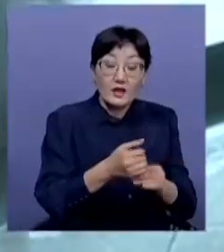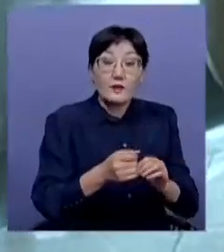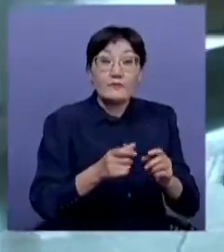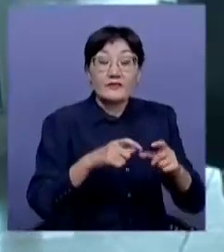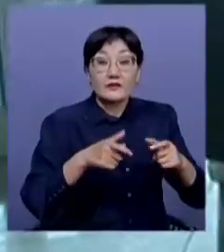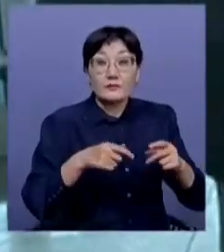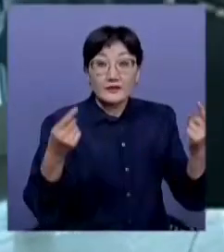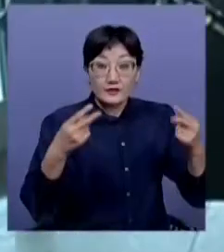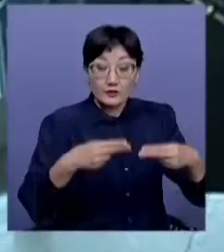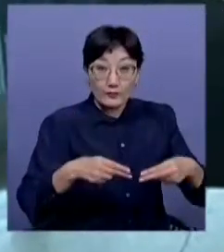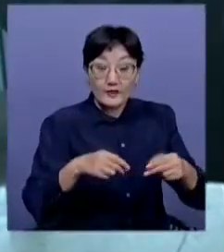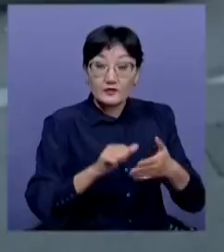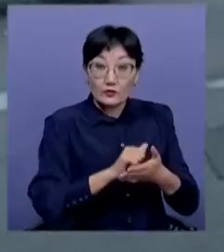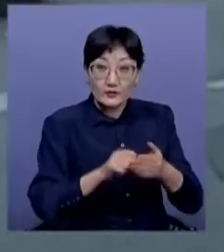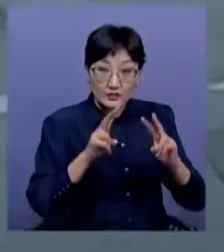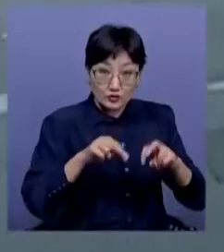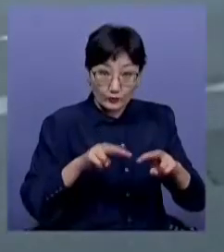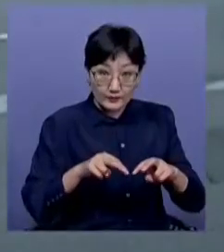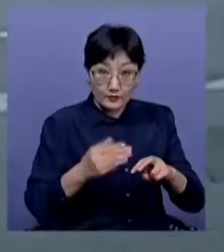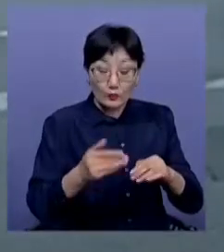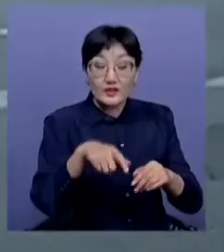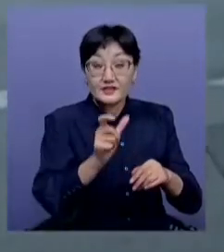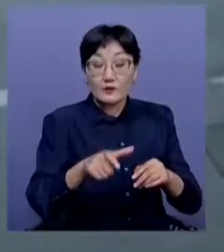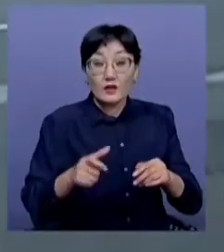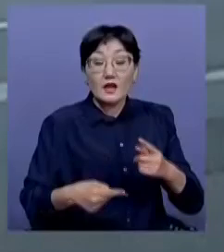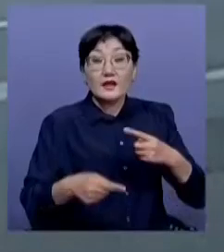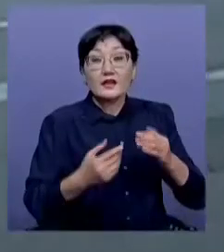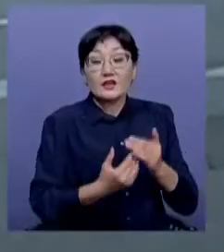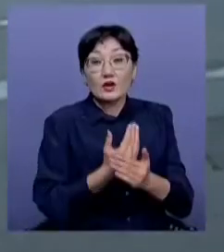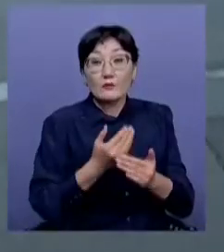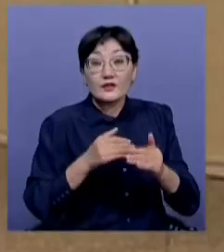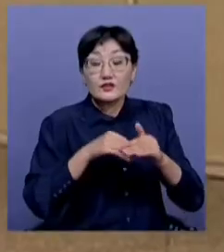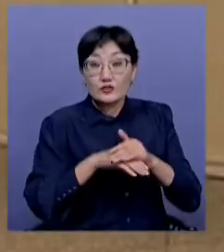бақылауда құжаттары тексеріледі. Кейін ол азаматтар қайтадан